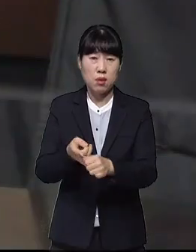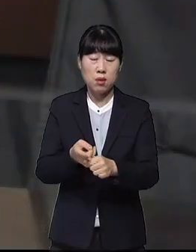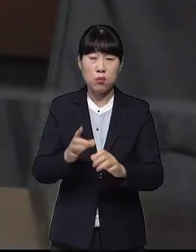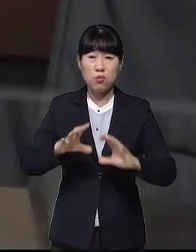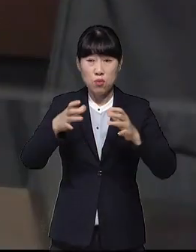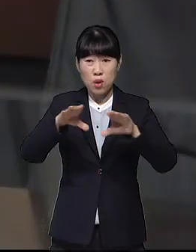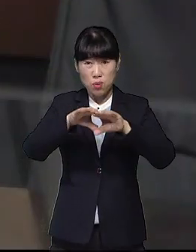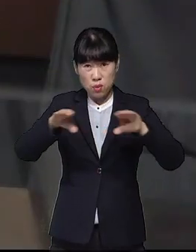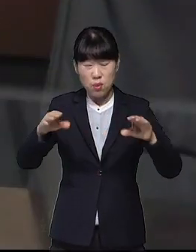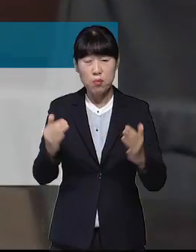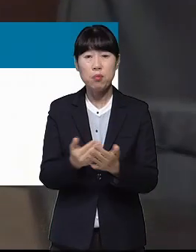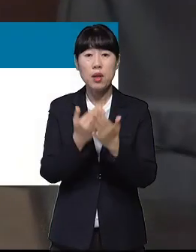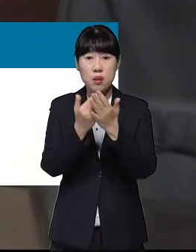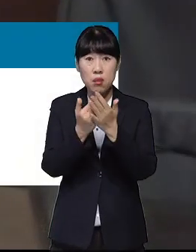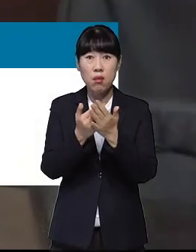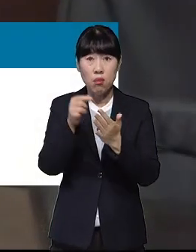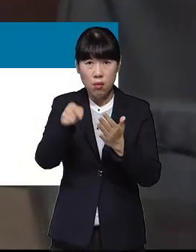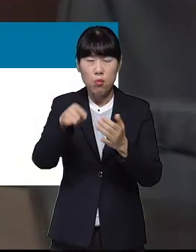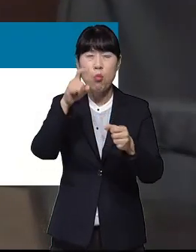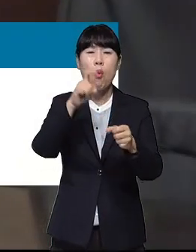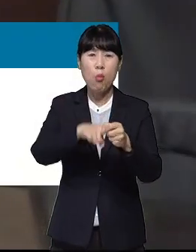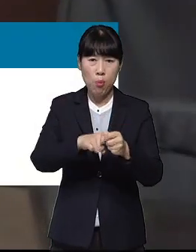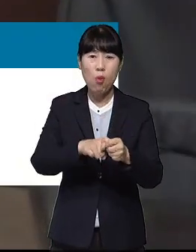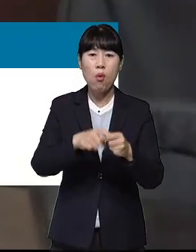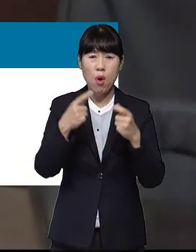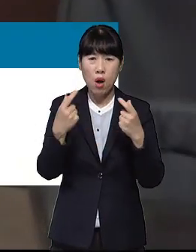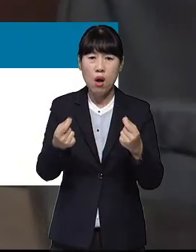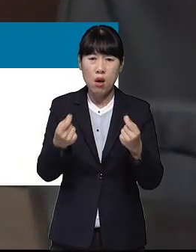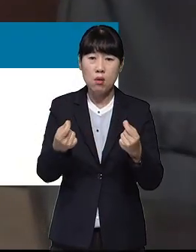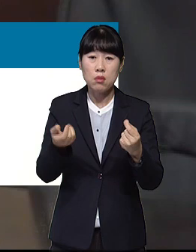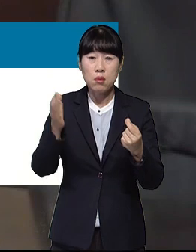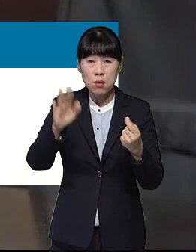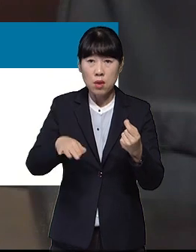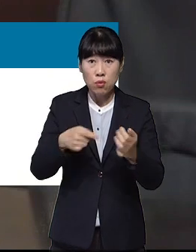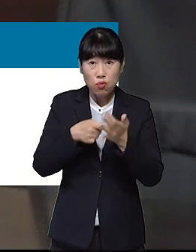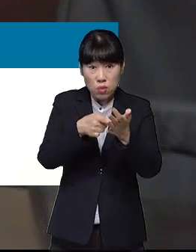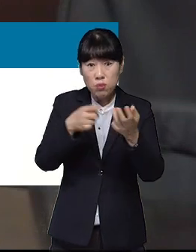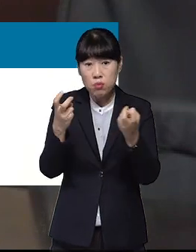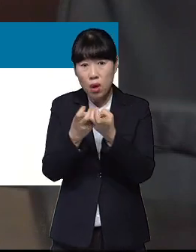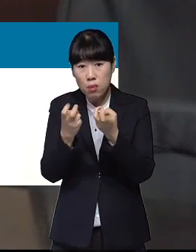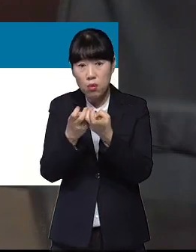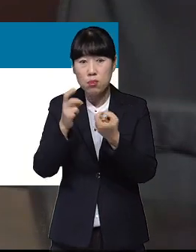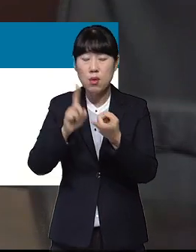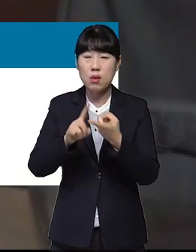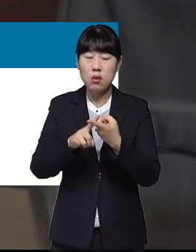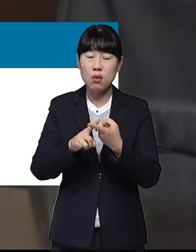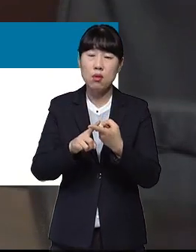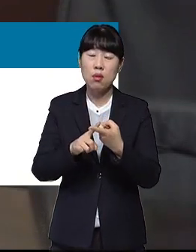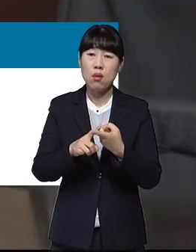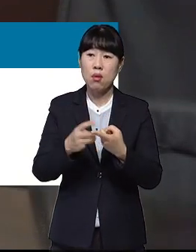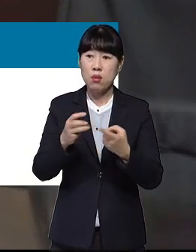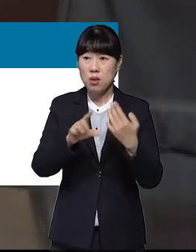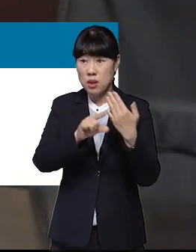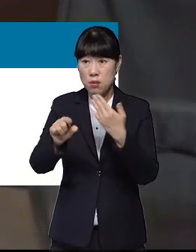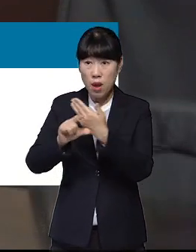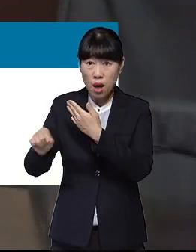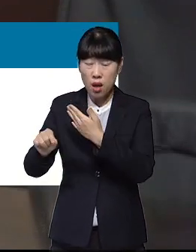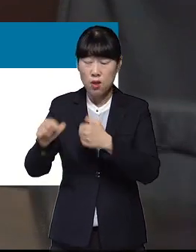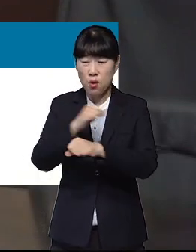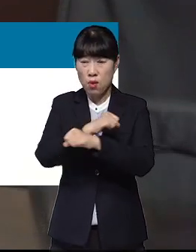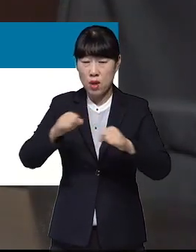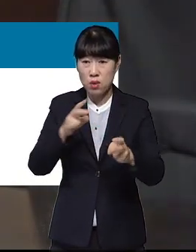균형 발전이라는 목표는 들어와 있지만 추진 전략성에 사실은 비수도권의 광역철도